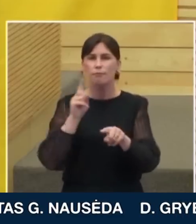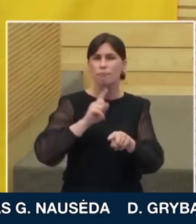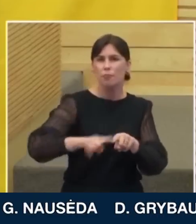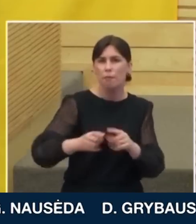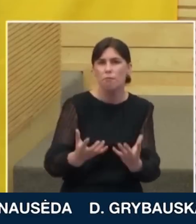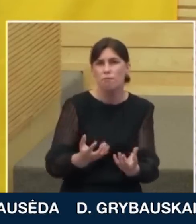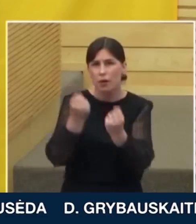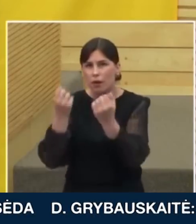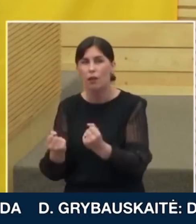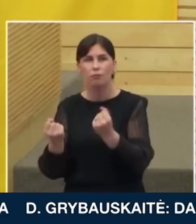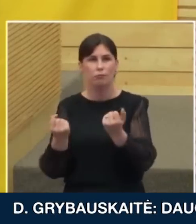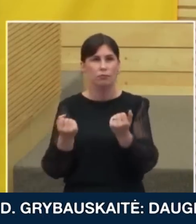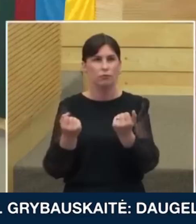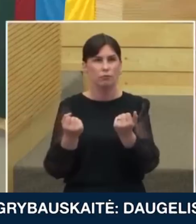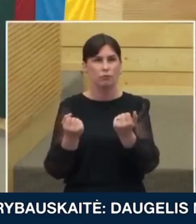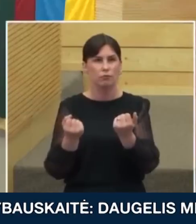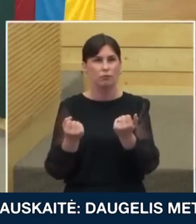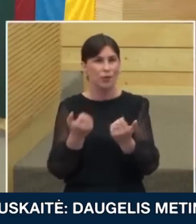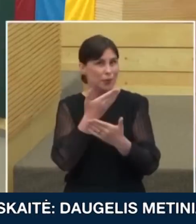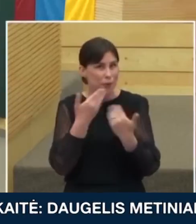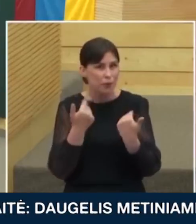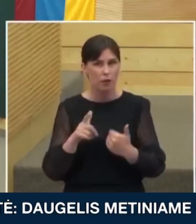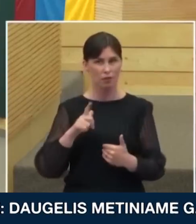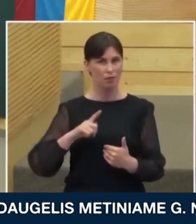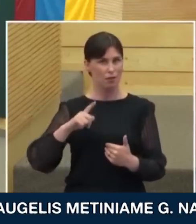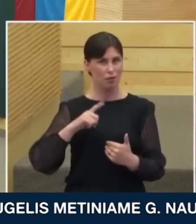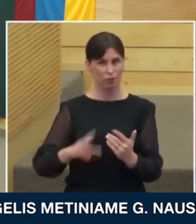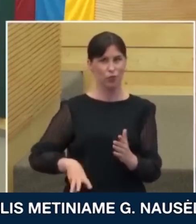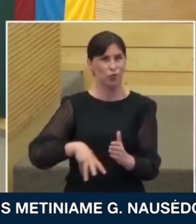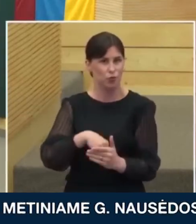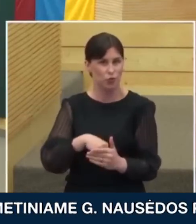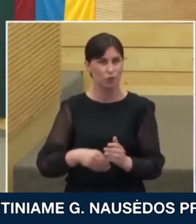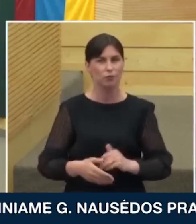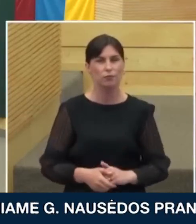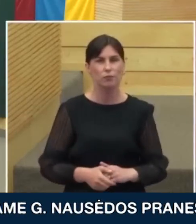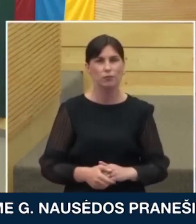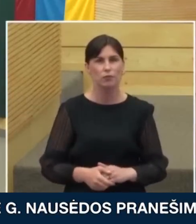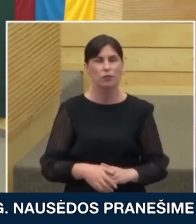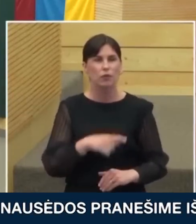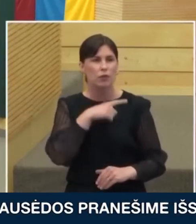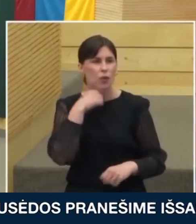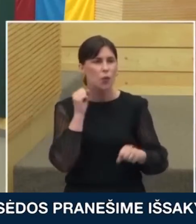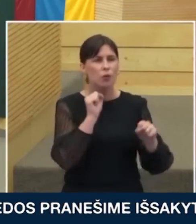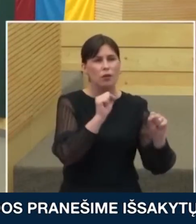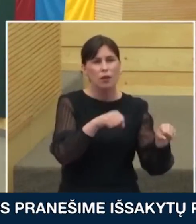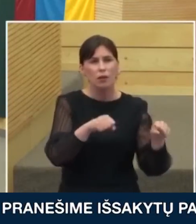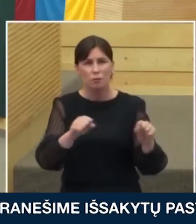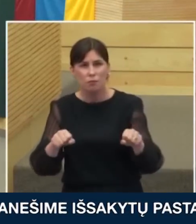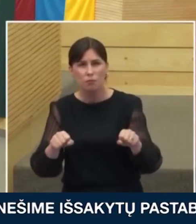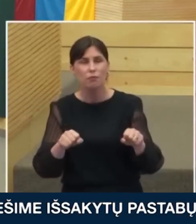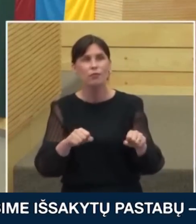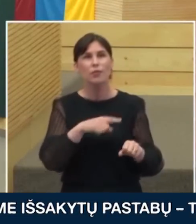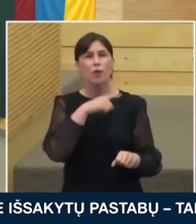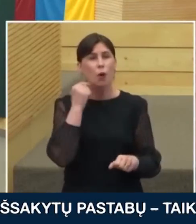skaidrumo, tebelaukiame iki šiol. Išnaudoja tiek daug galimybių klysti, šiandien tokios